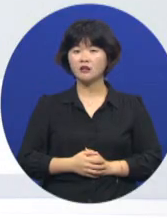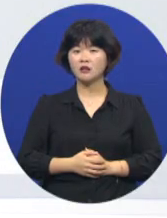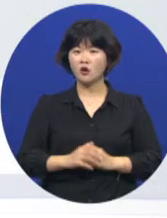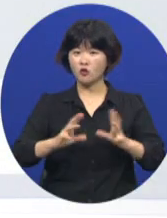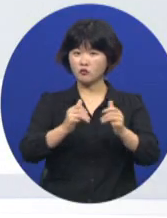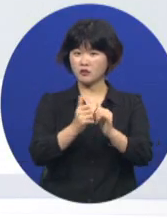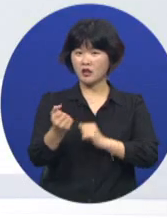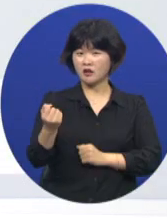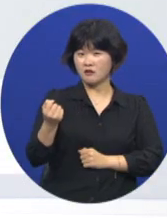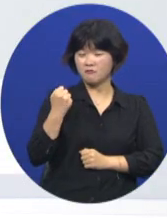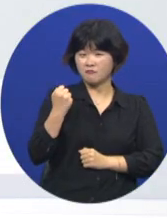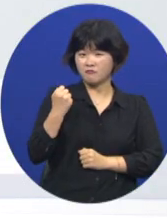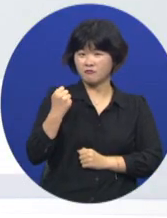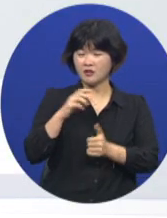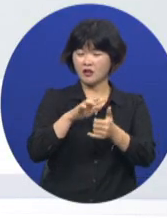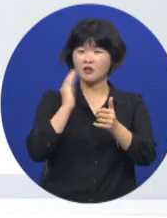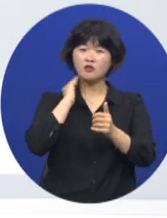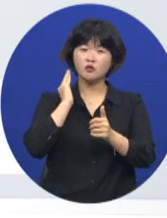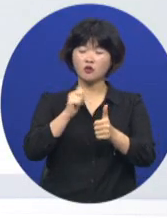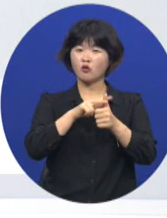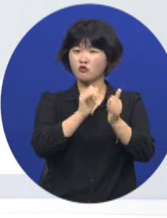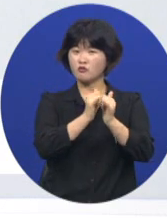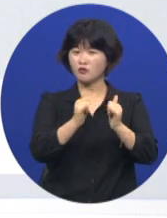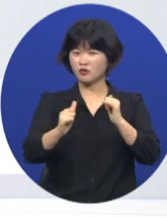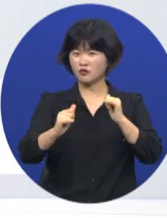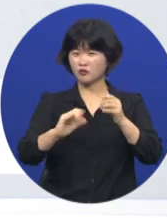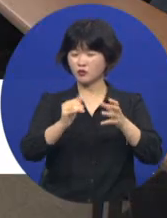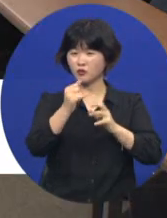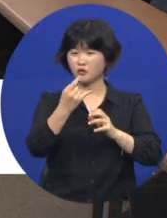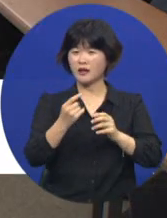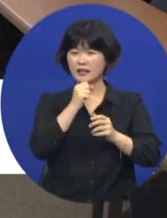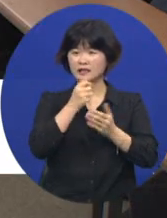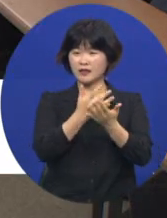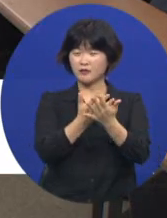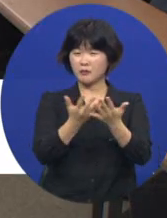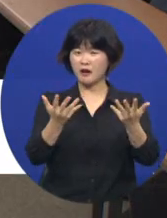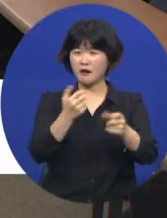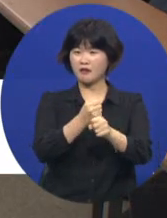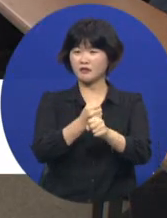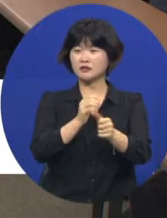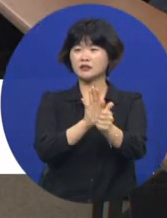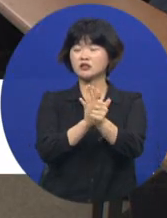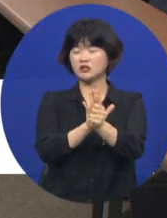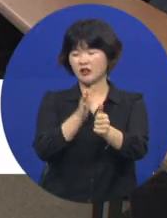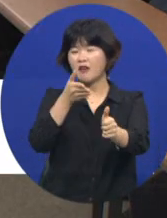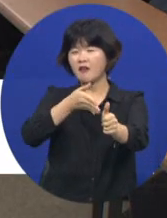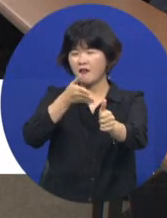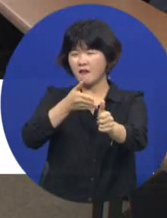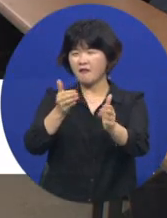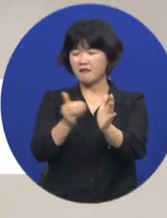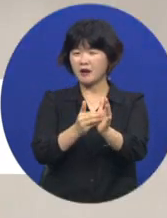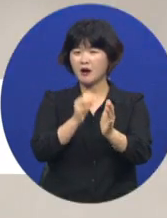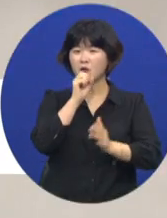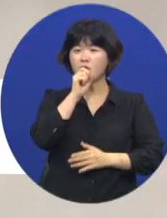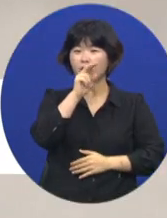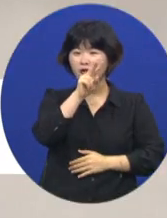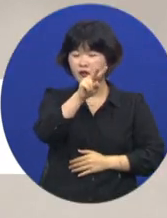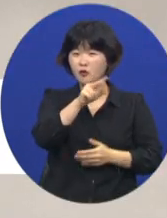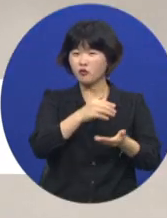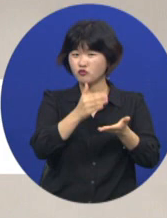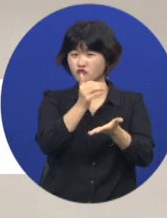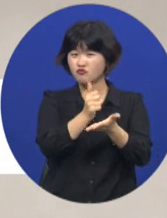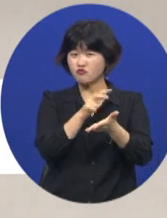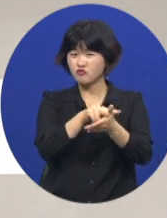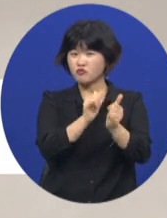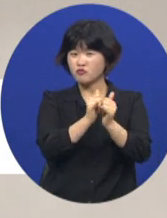한편 국민의힘 대선 경선 후보들은 토론회에 앞서 기자 간담회를 갖고 지지를 호소했습니다. 원희룡 후보는